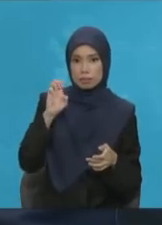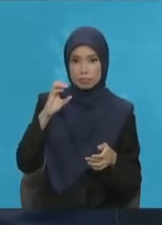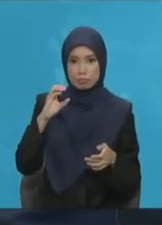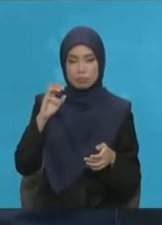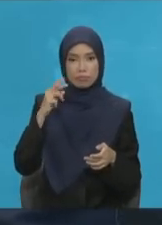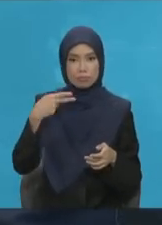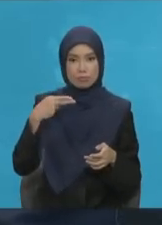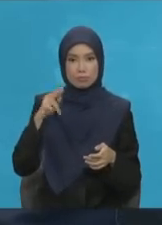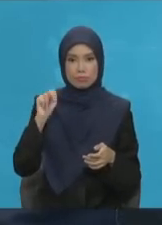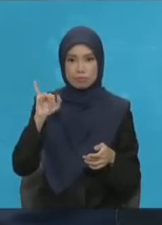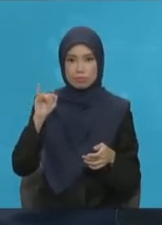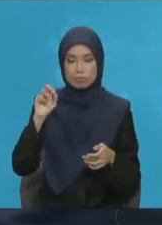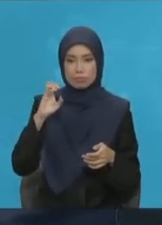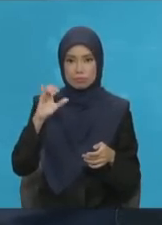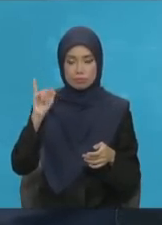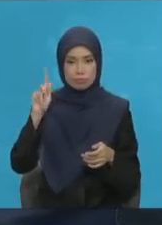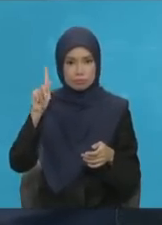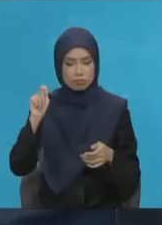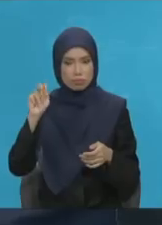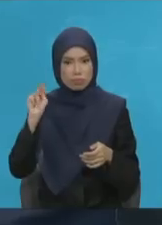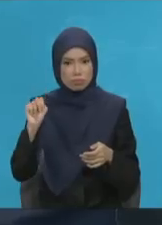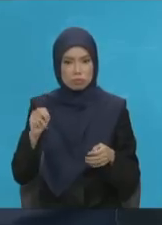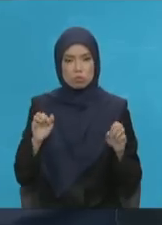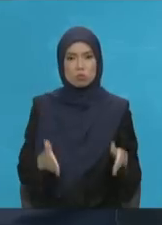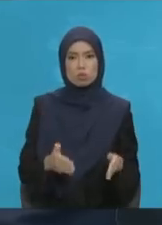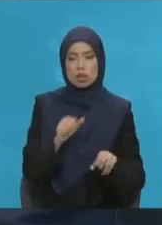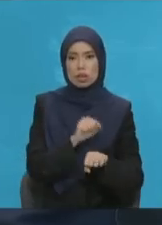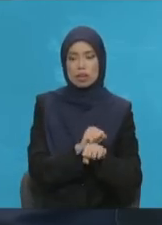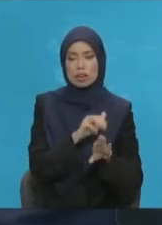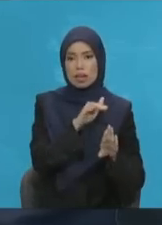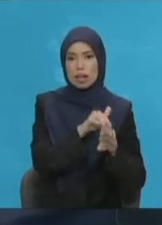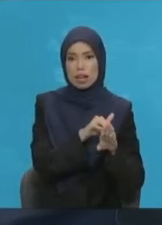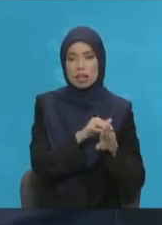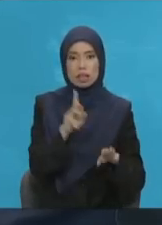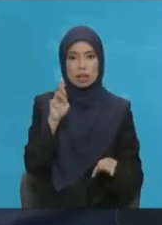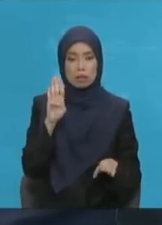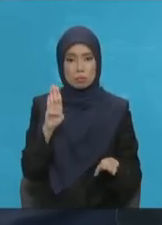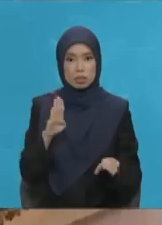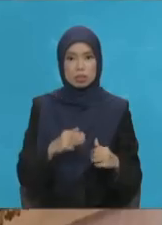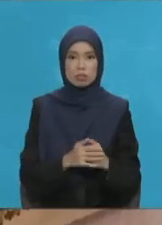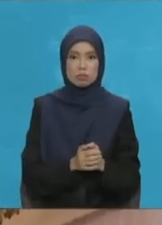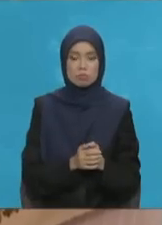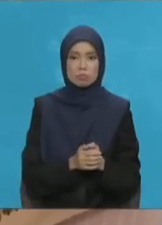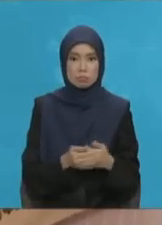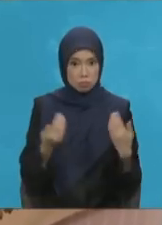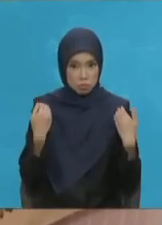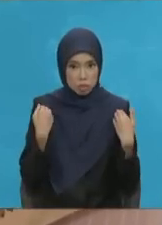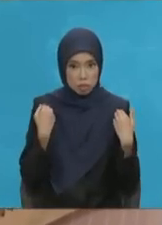apakah sudah ada langkah yang diambil untuk mengatasinya